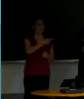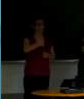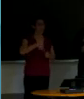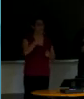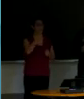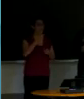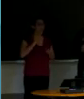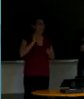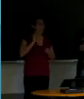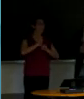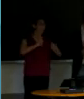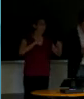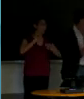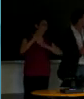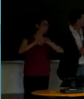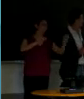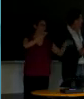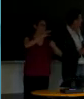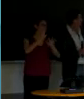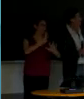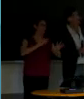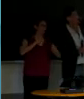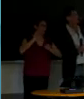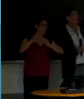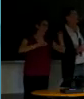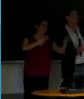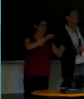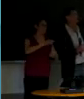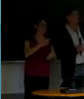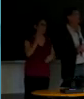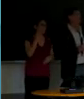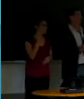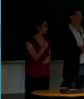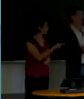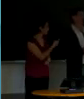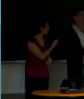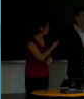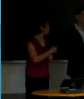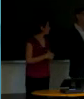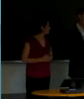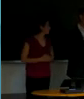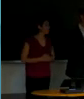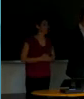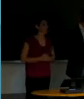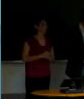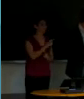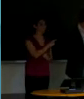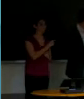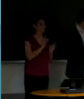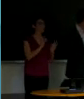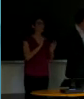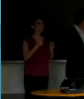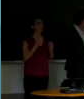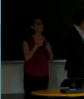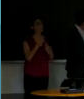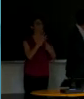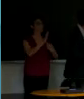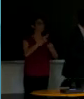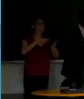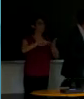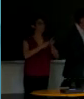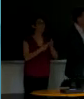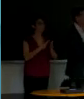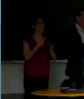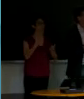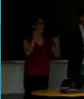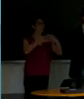bombardamento dell'informazione. Che cosa meglio di una slide di questo tipo può fornirvi quello che è l'ingegneria meccanica? L'ingegneria